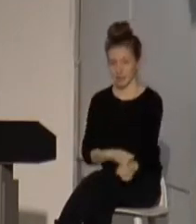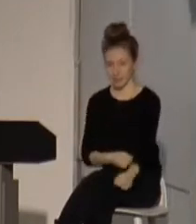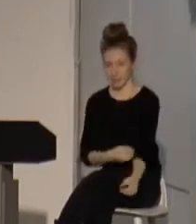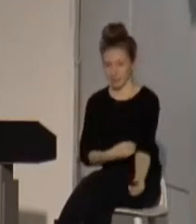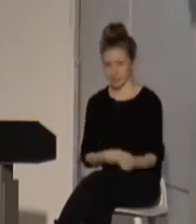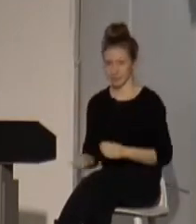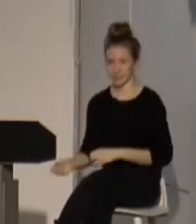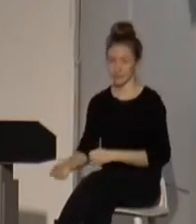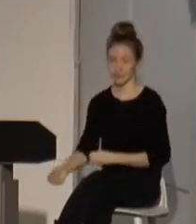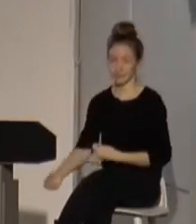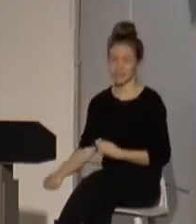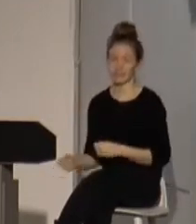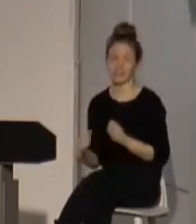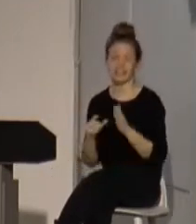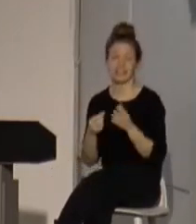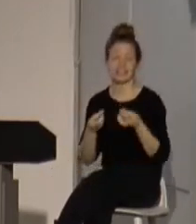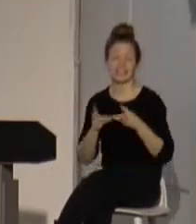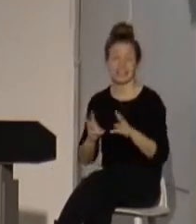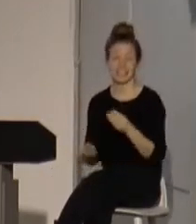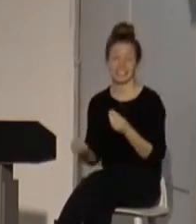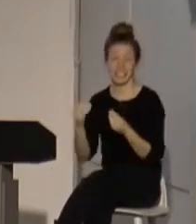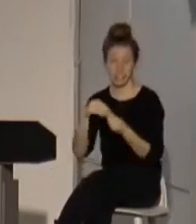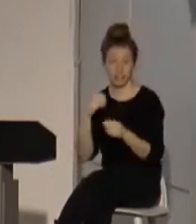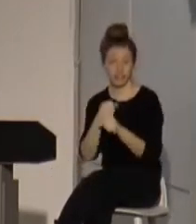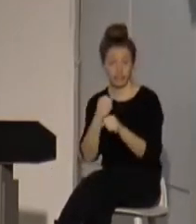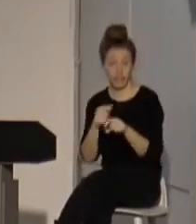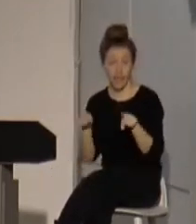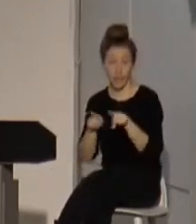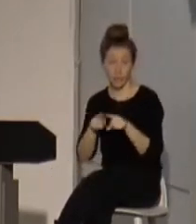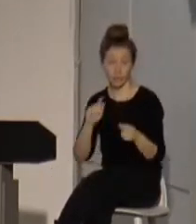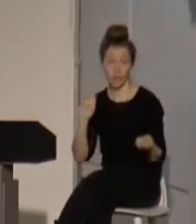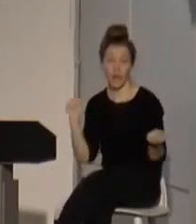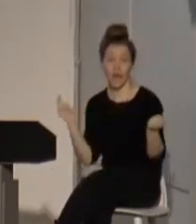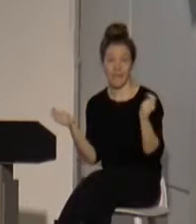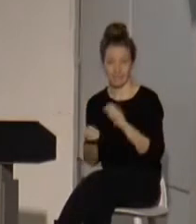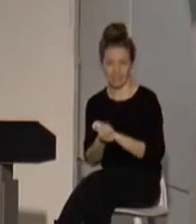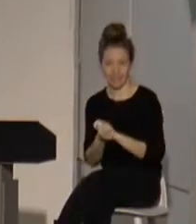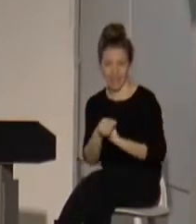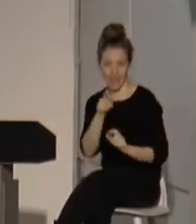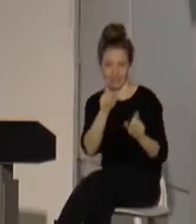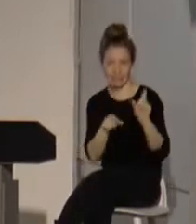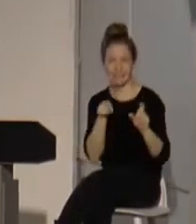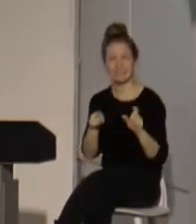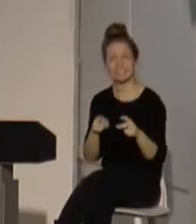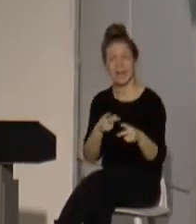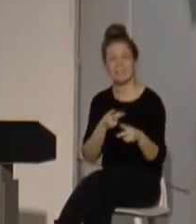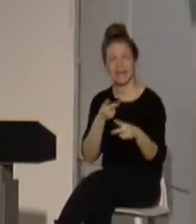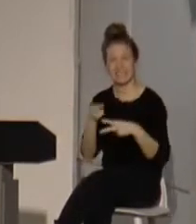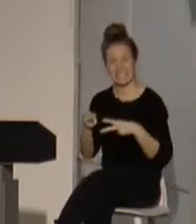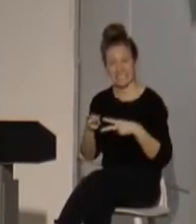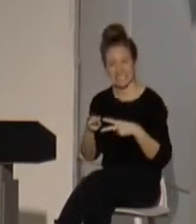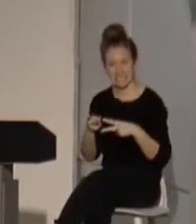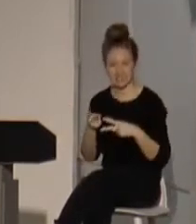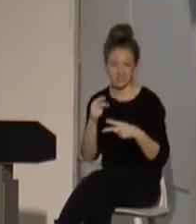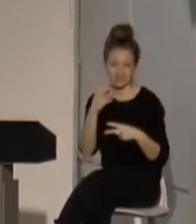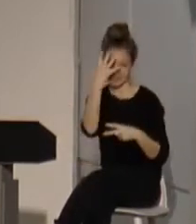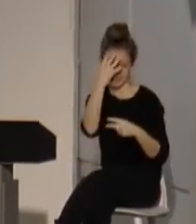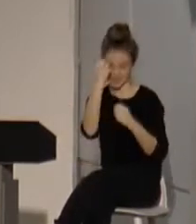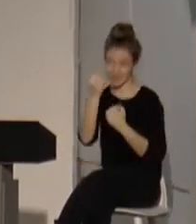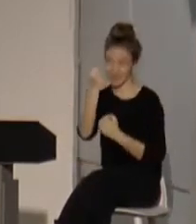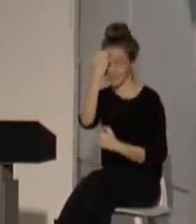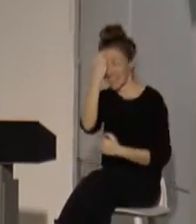טקטיקה נוספת שבעצם עושה את אותו מהלך של הפיכה מנכה לאדם זה פאסינג. פאסינג זה בעצם